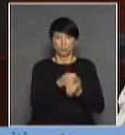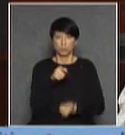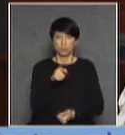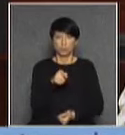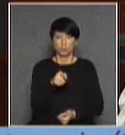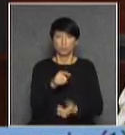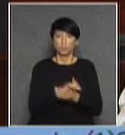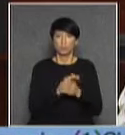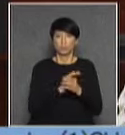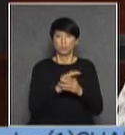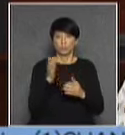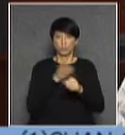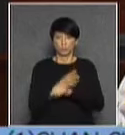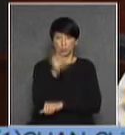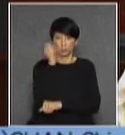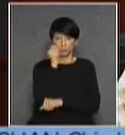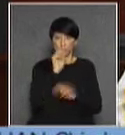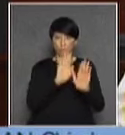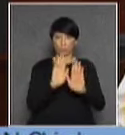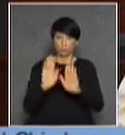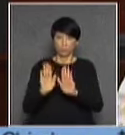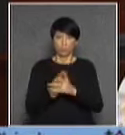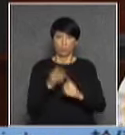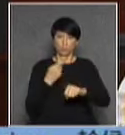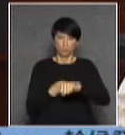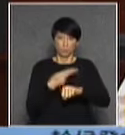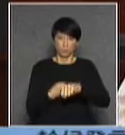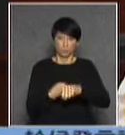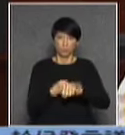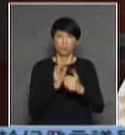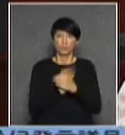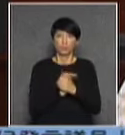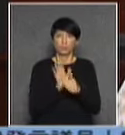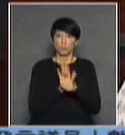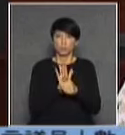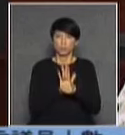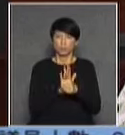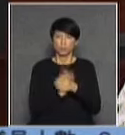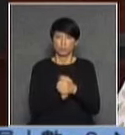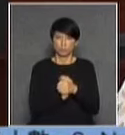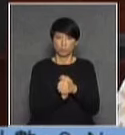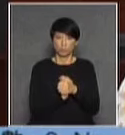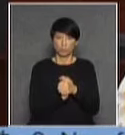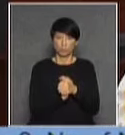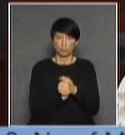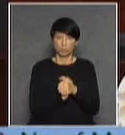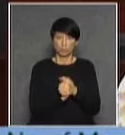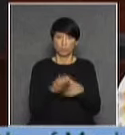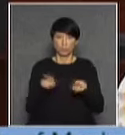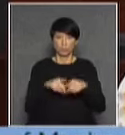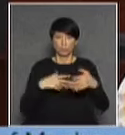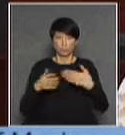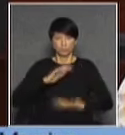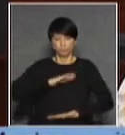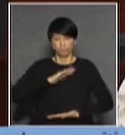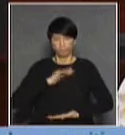定呢一個嘅社會福利服務嘅質素，同埋咧係呢個保持呢個員工嘅士氣。我數數